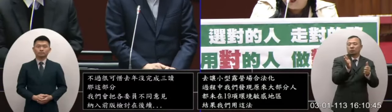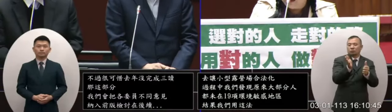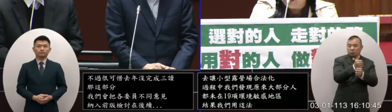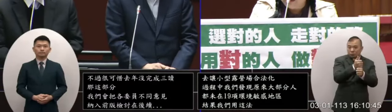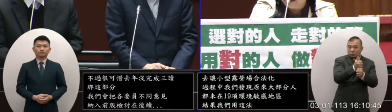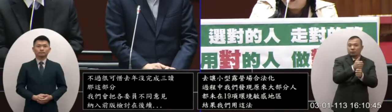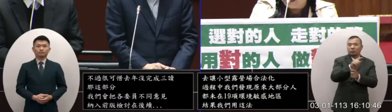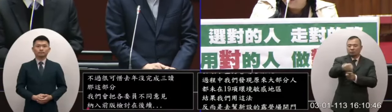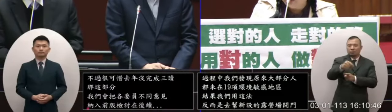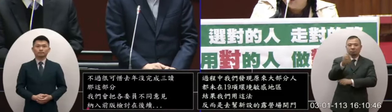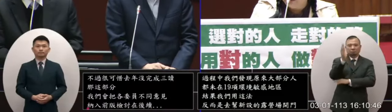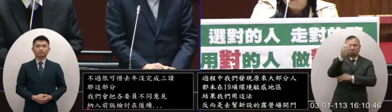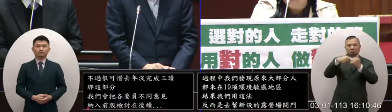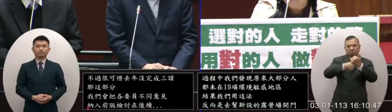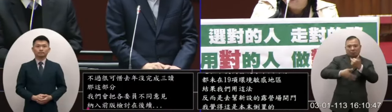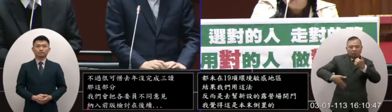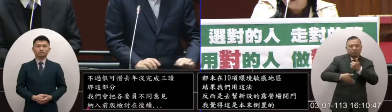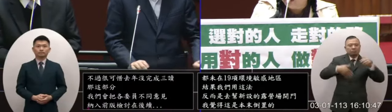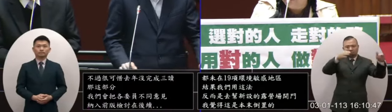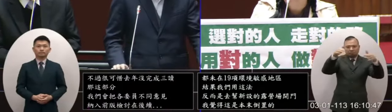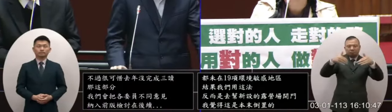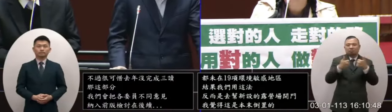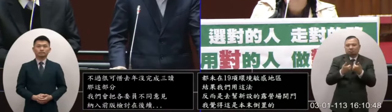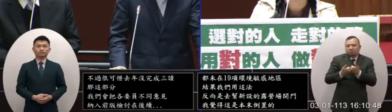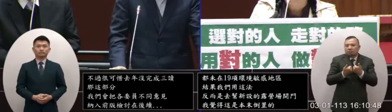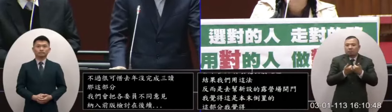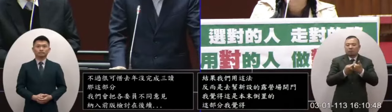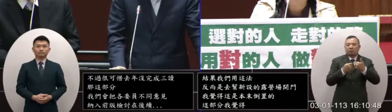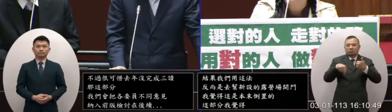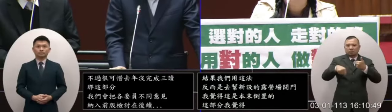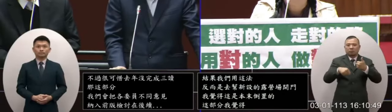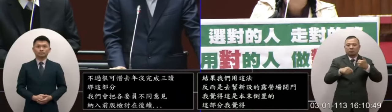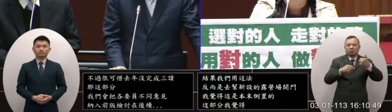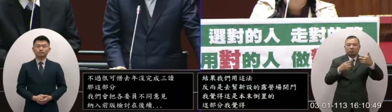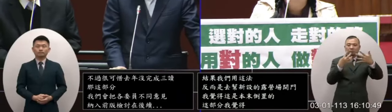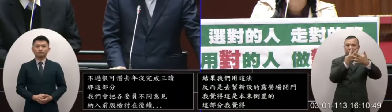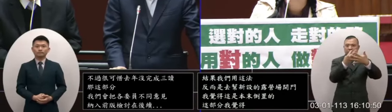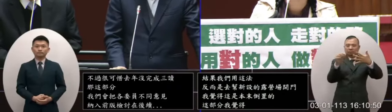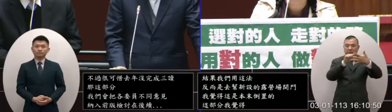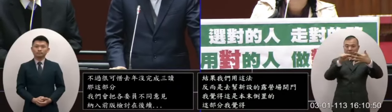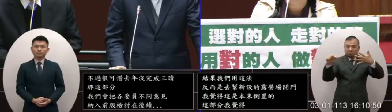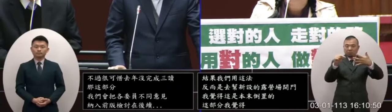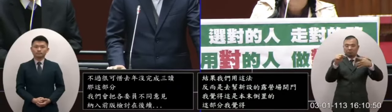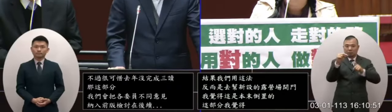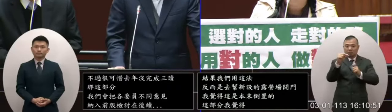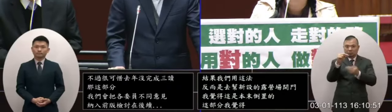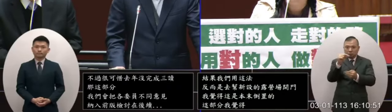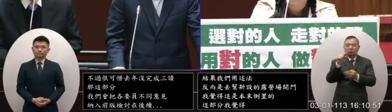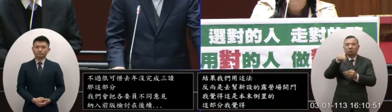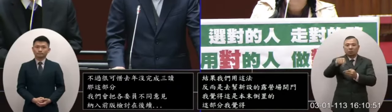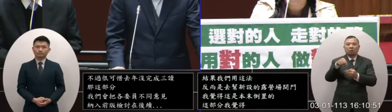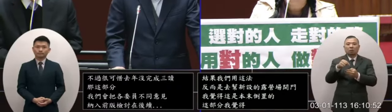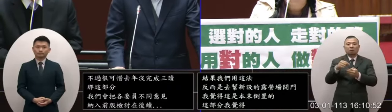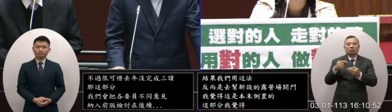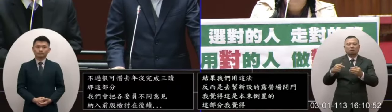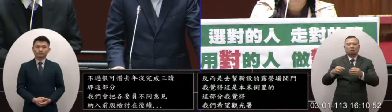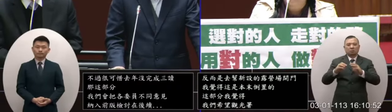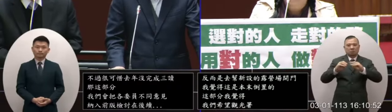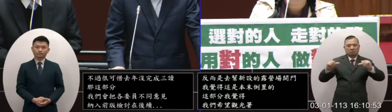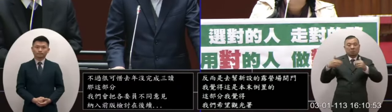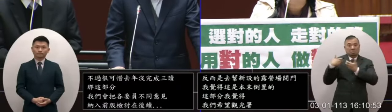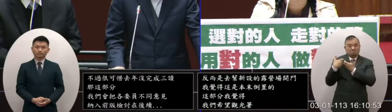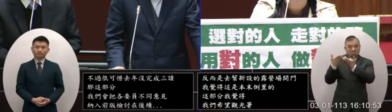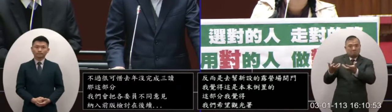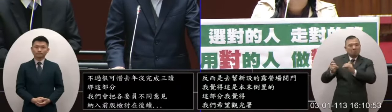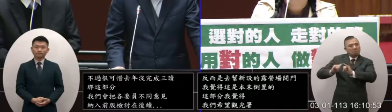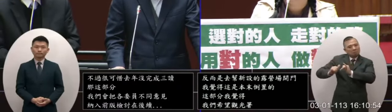各部会，就是来去做一个十九项环评地区，因为我查过很久都没有检讨，都没有更新，而且一